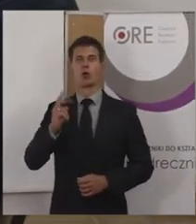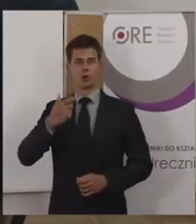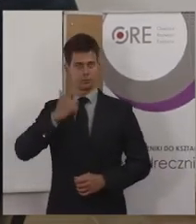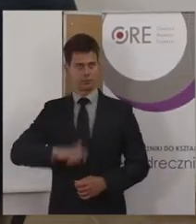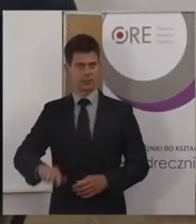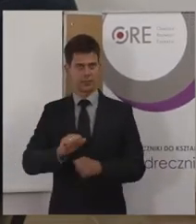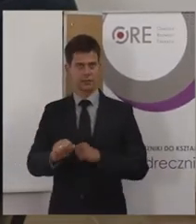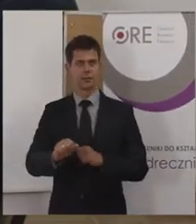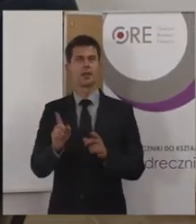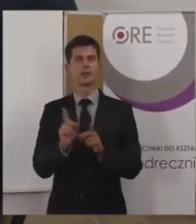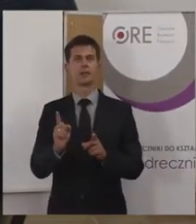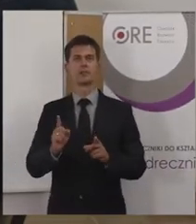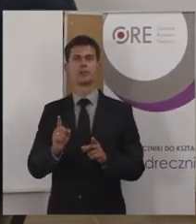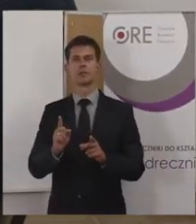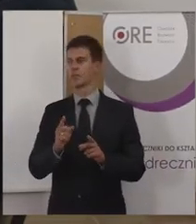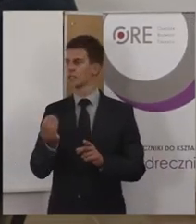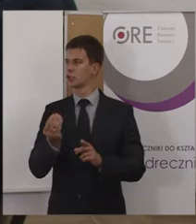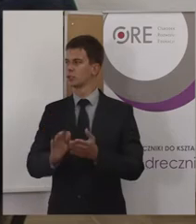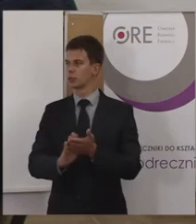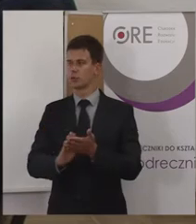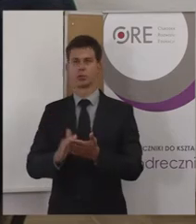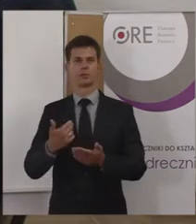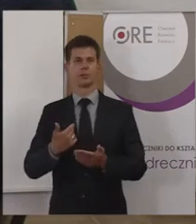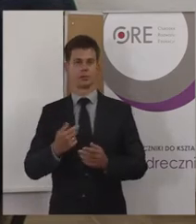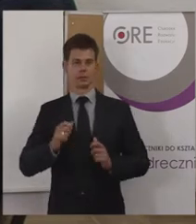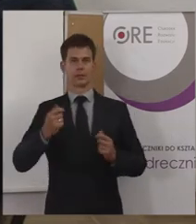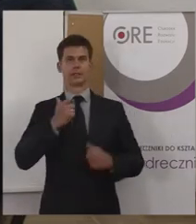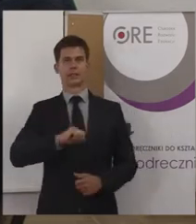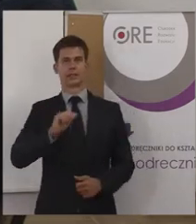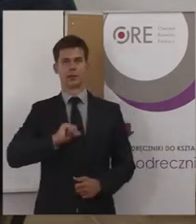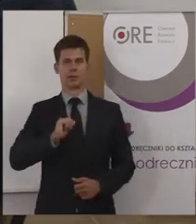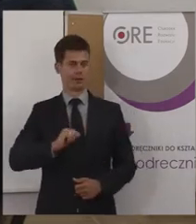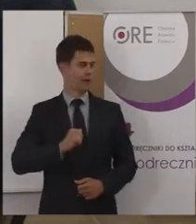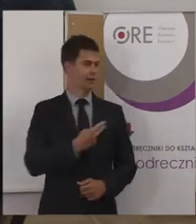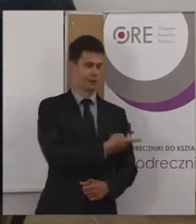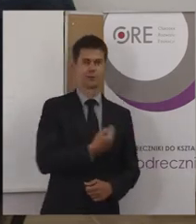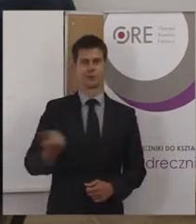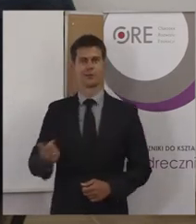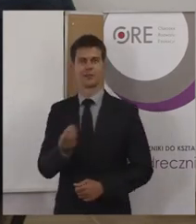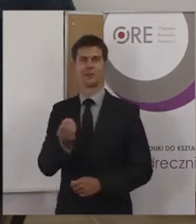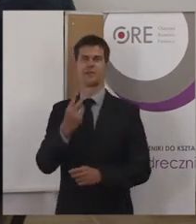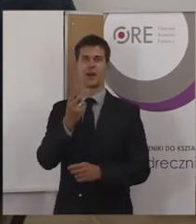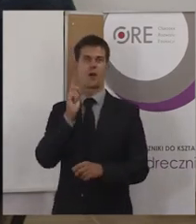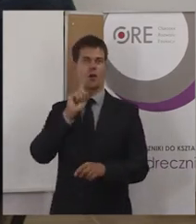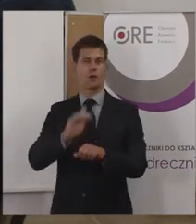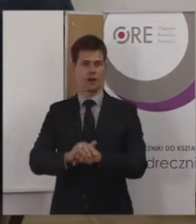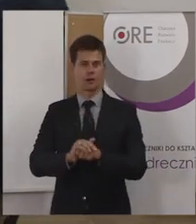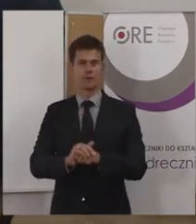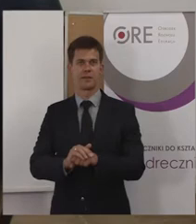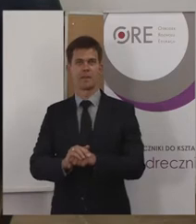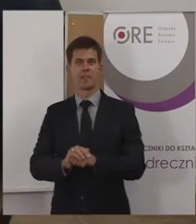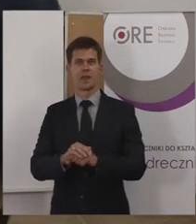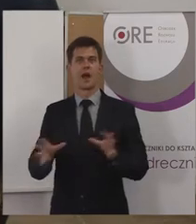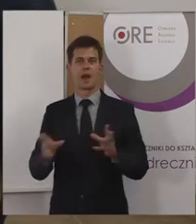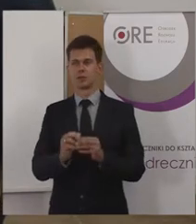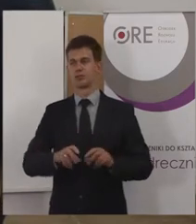Natomiast jeszcze być może przepraszam bardzo, bo to chciałbym przedstawić Państwu moich dwóch kolegów, którzy razem ze